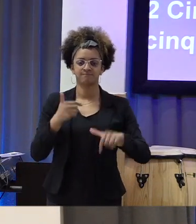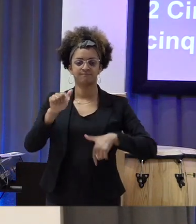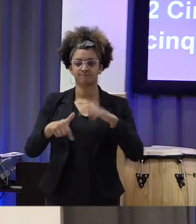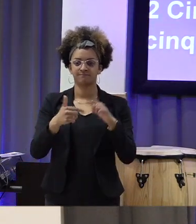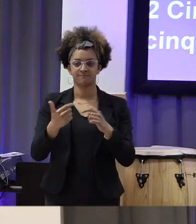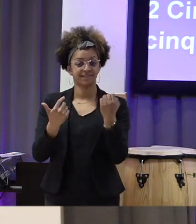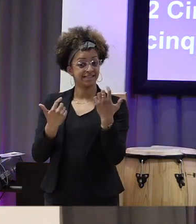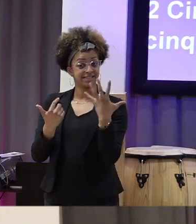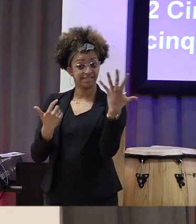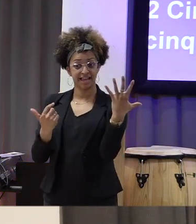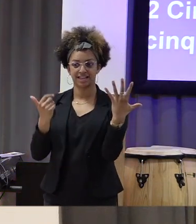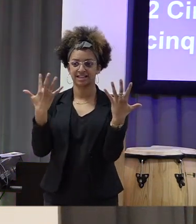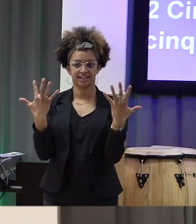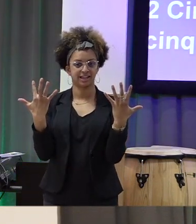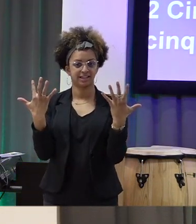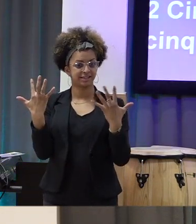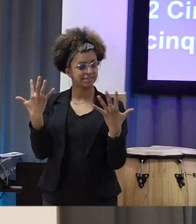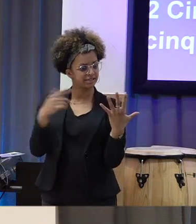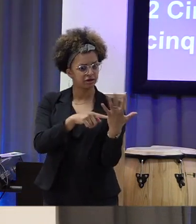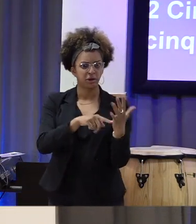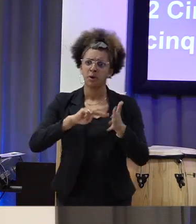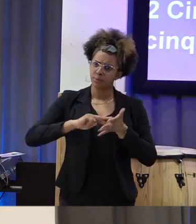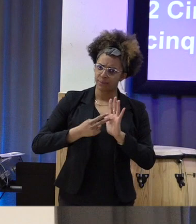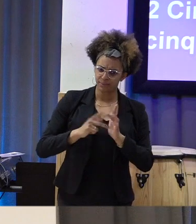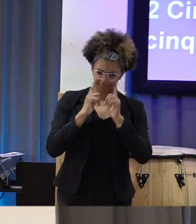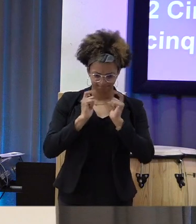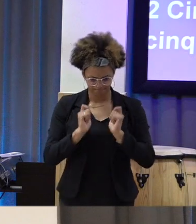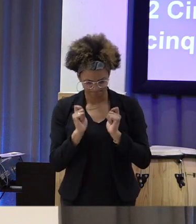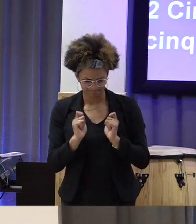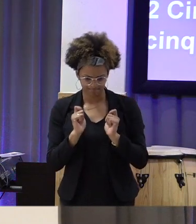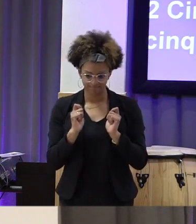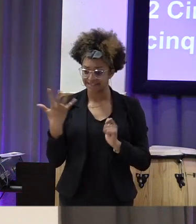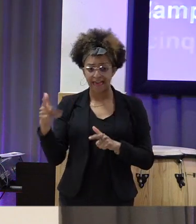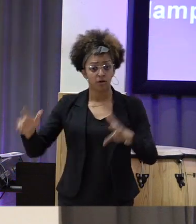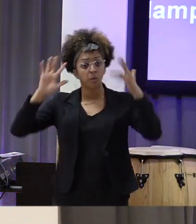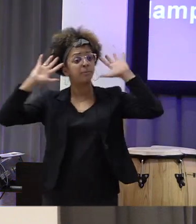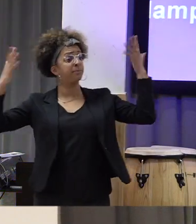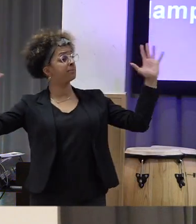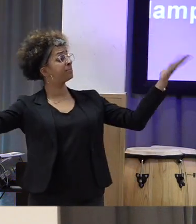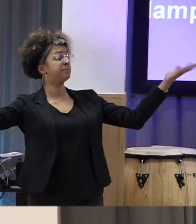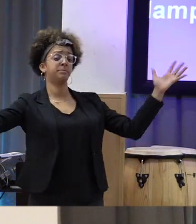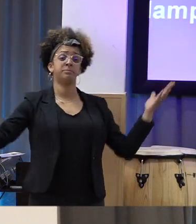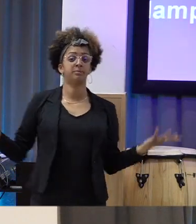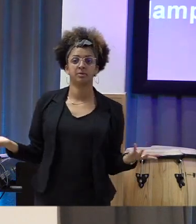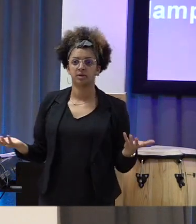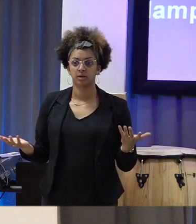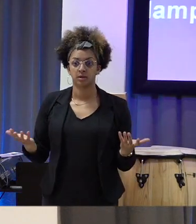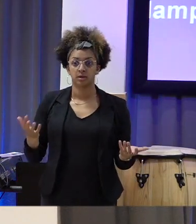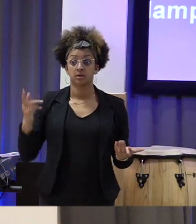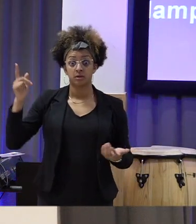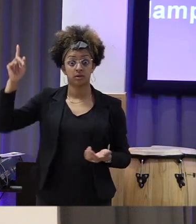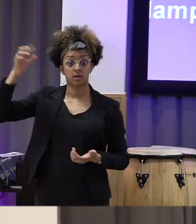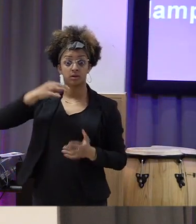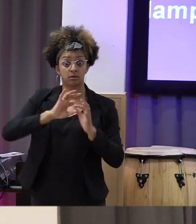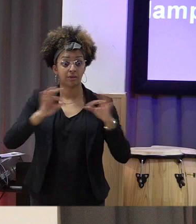5 d'entre elles étaient prudentes, 5 sont folles. La parole dit que les vierges